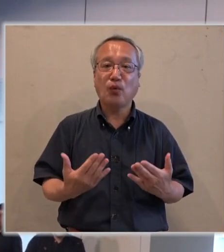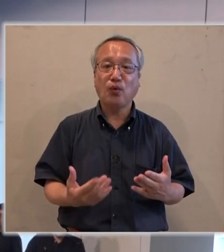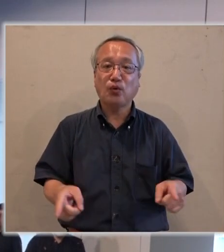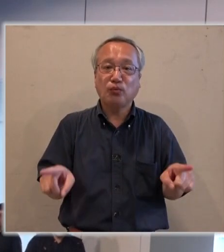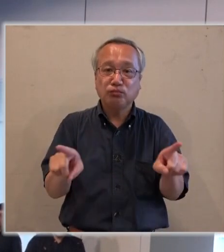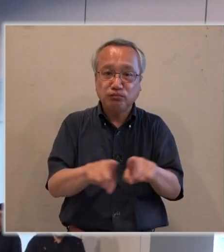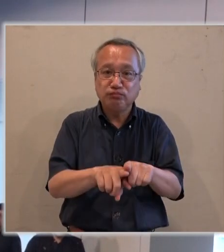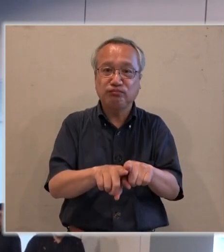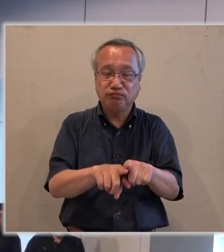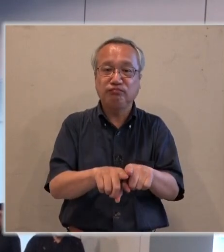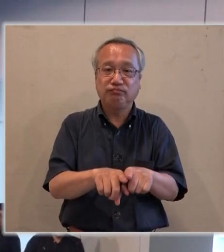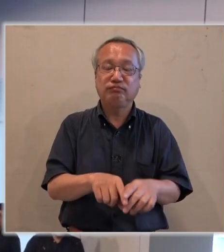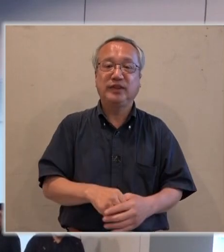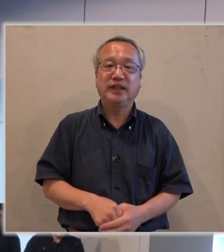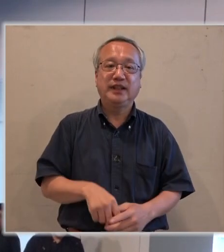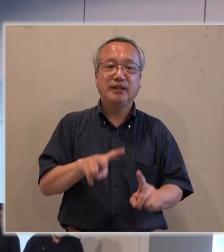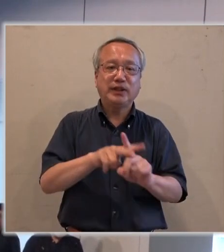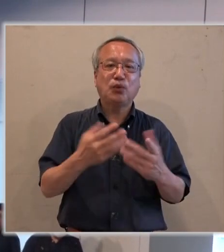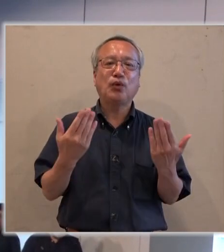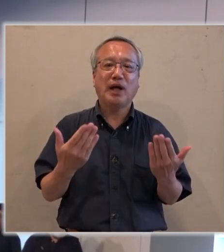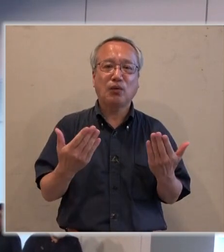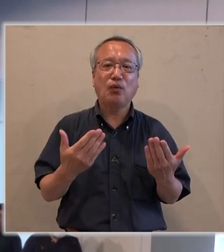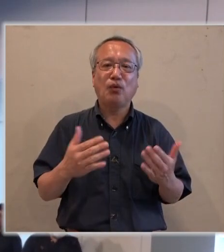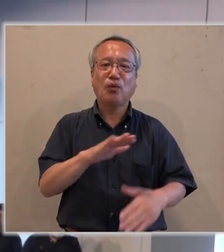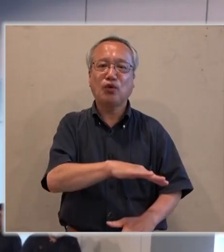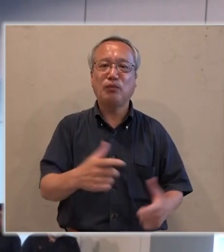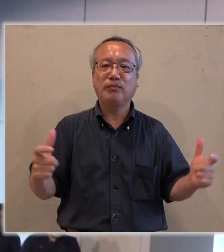、今少子化ですから学校自体が